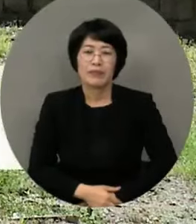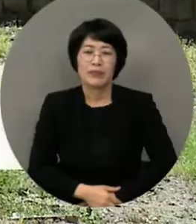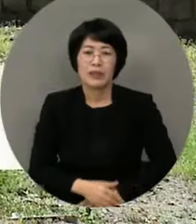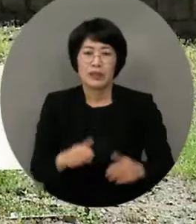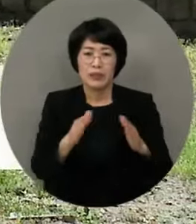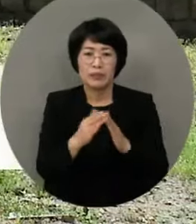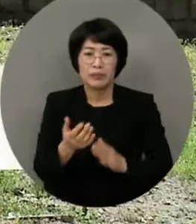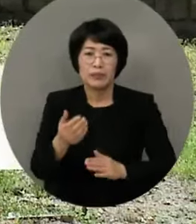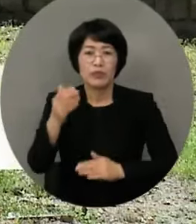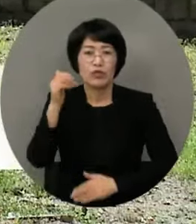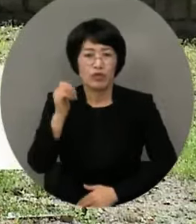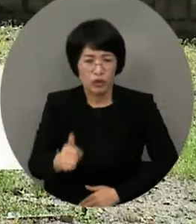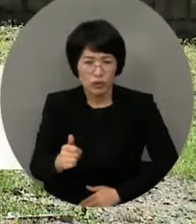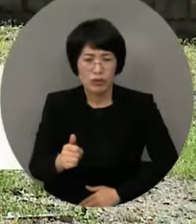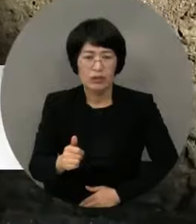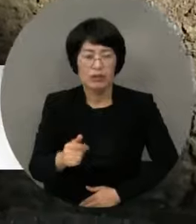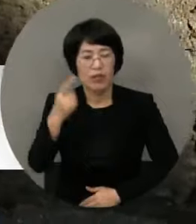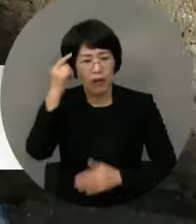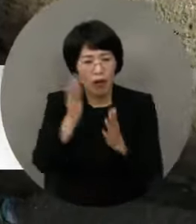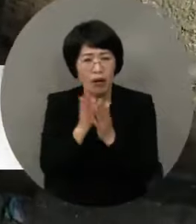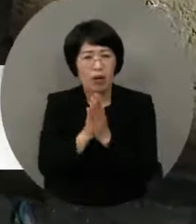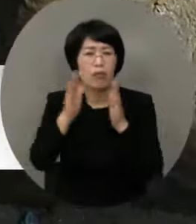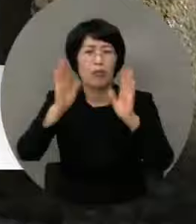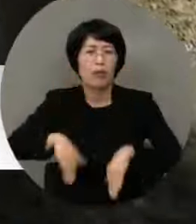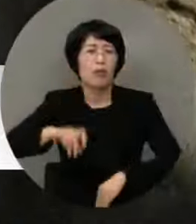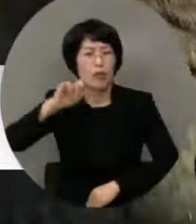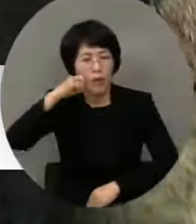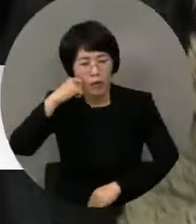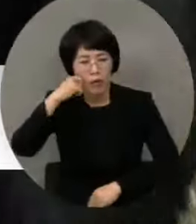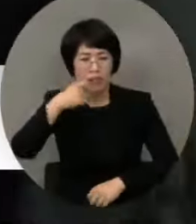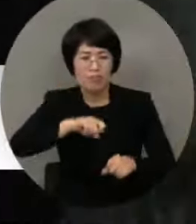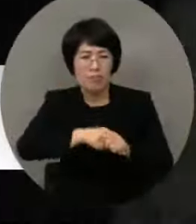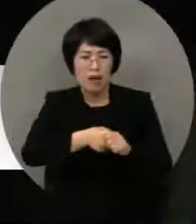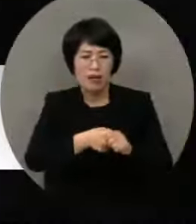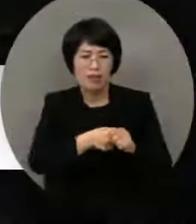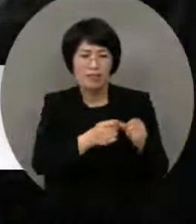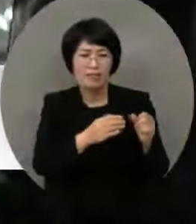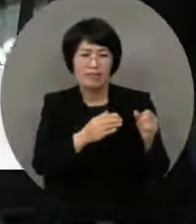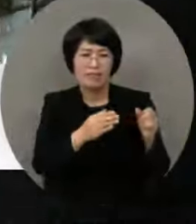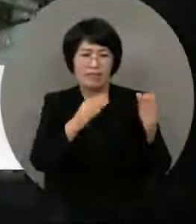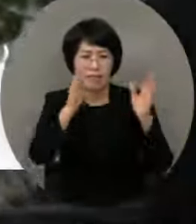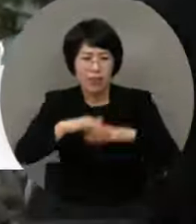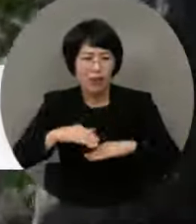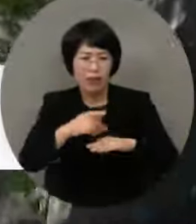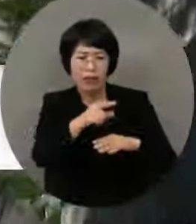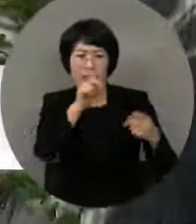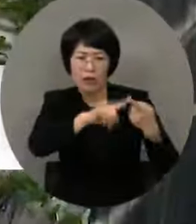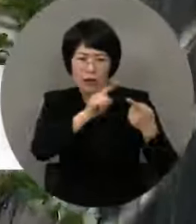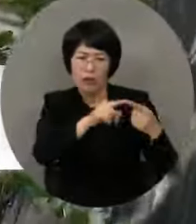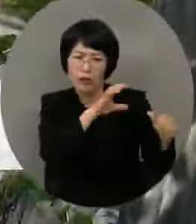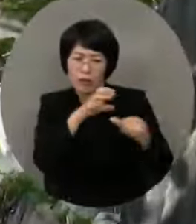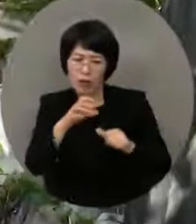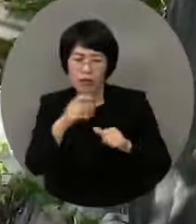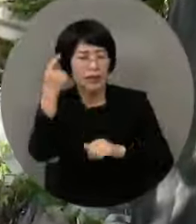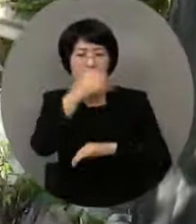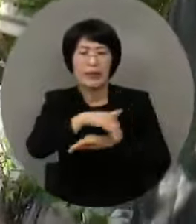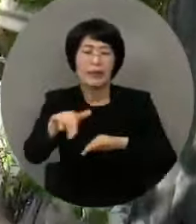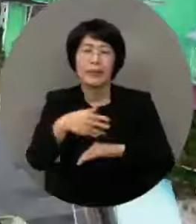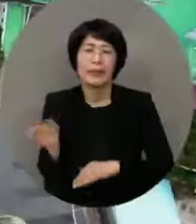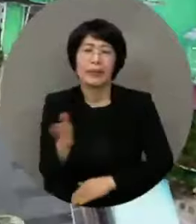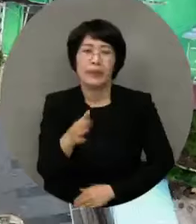소유지의 자발적인 철거 이행도 어렵고 강제 철거 집행이나 활용 계획도 찾아보기 쉽지